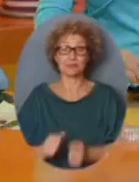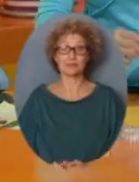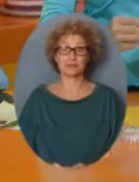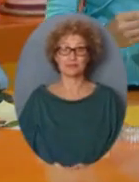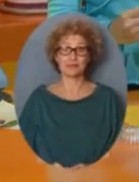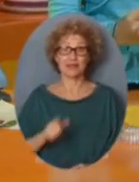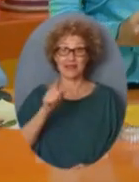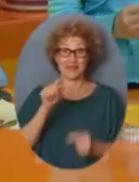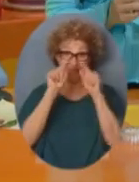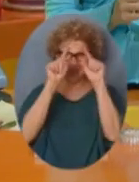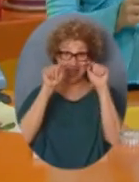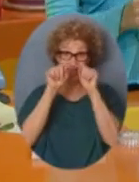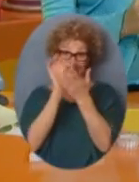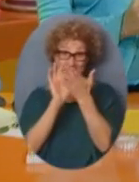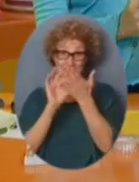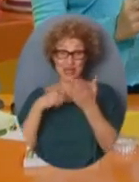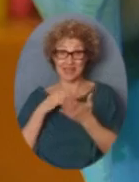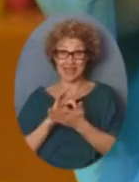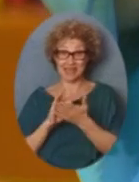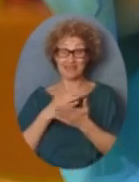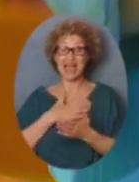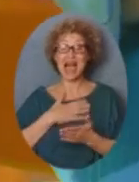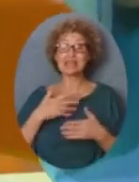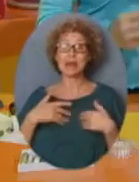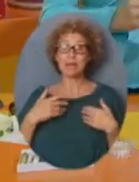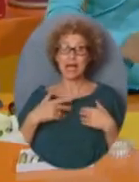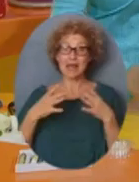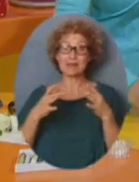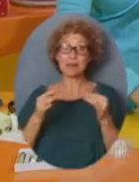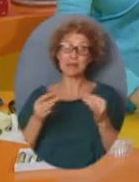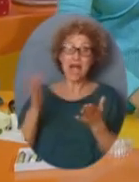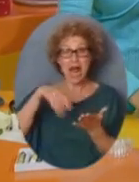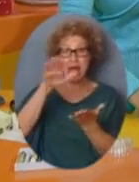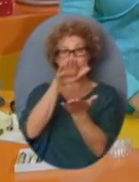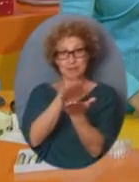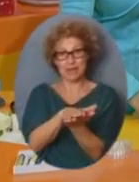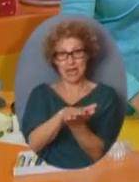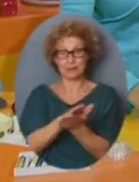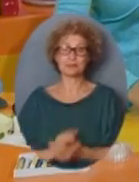ואת השלט הקטן שלי עם חג שמח, אני אדביק על המדבקה.